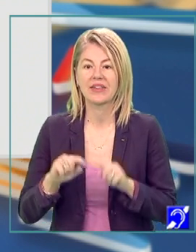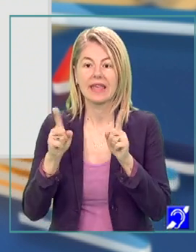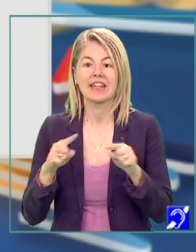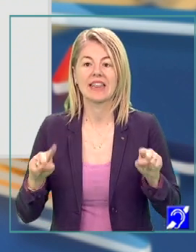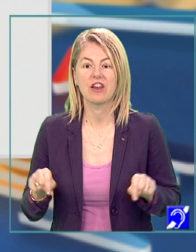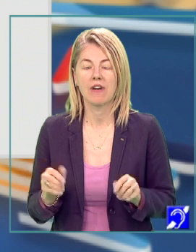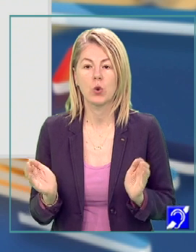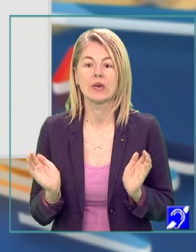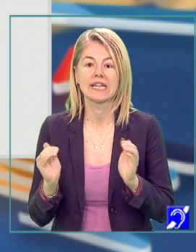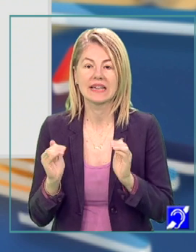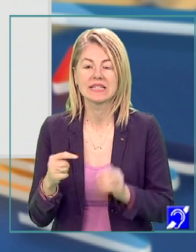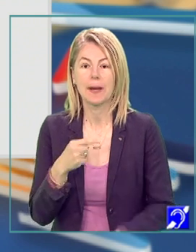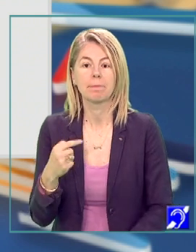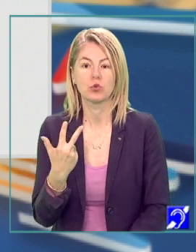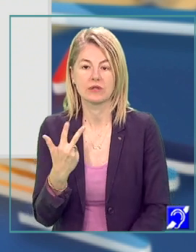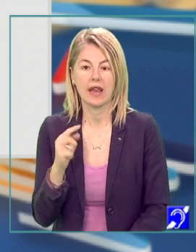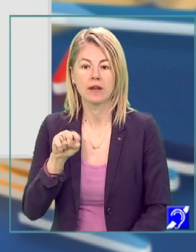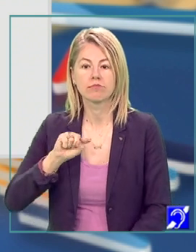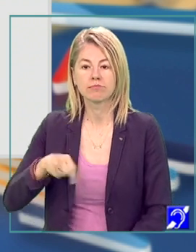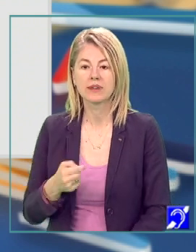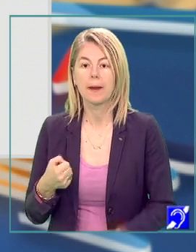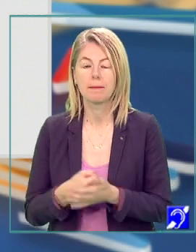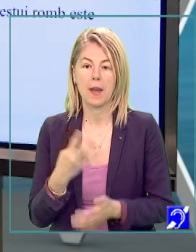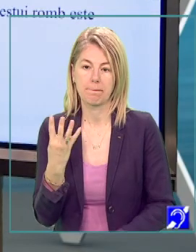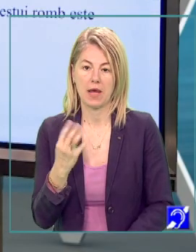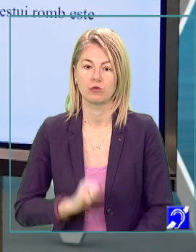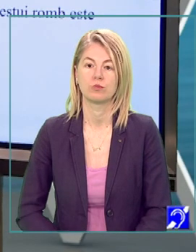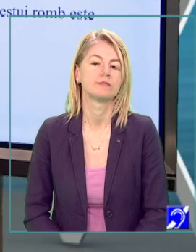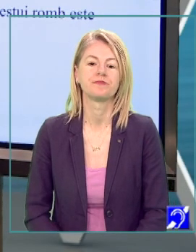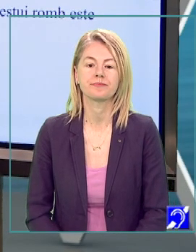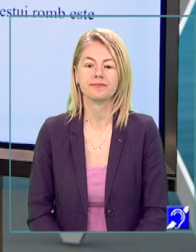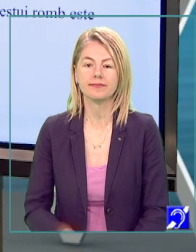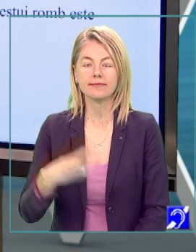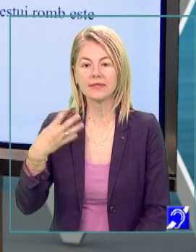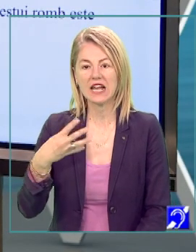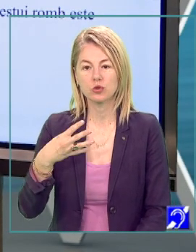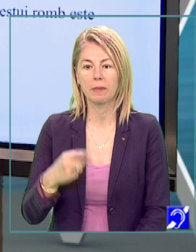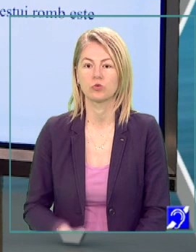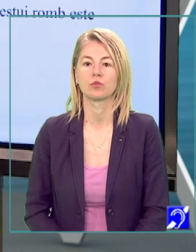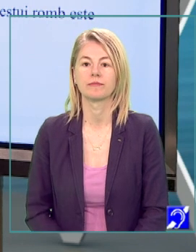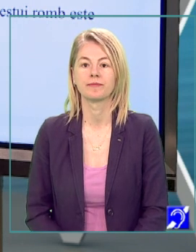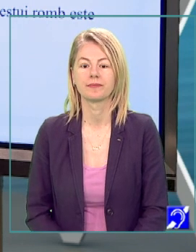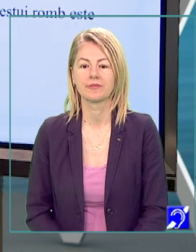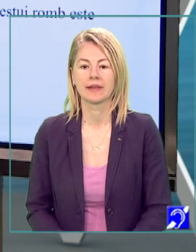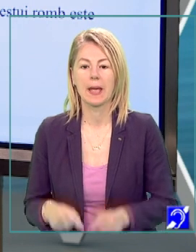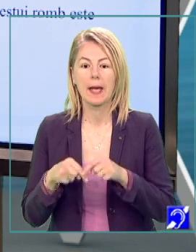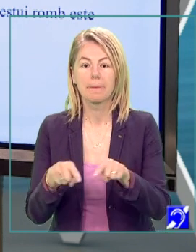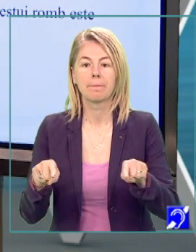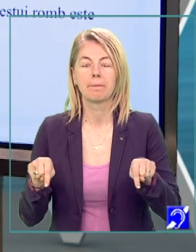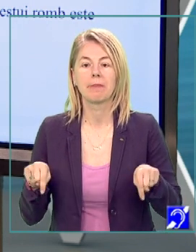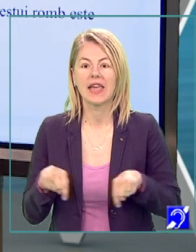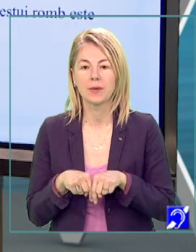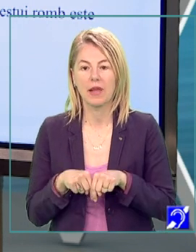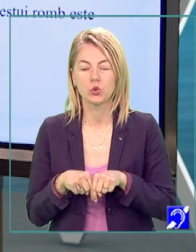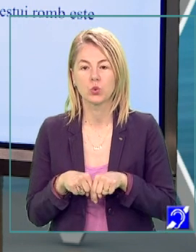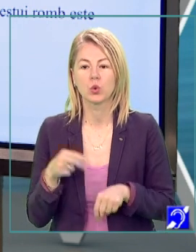intervalul închis, minus 3, 4. Exercițiul 4. La